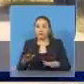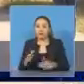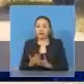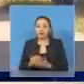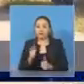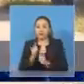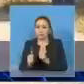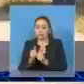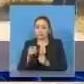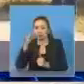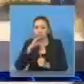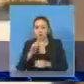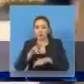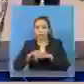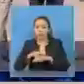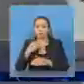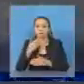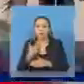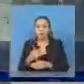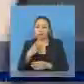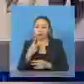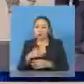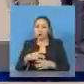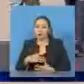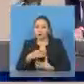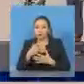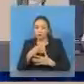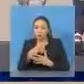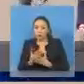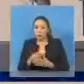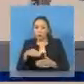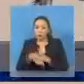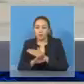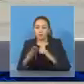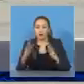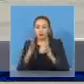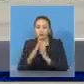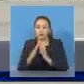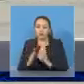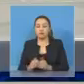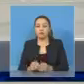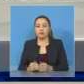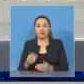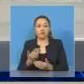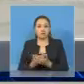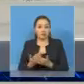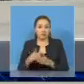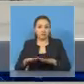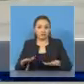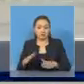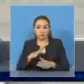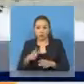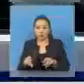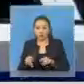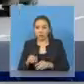Зачастую родители обращаются в полицию с подозрением на самый худший вариант в случае ухода несовершеннолетних из дома. Хотя дети совершают